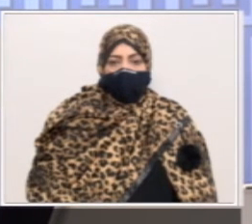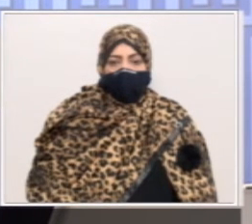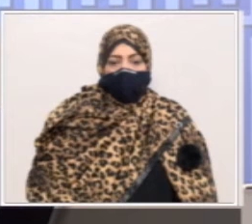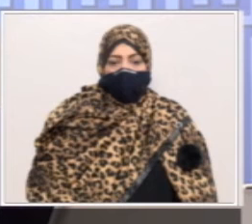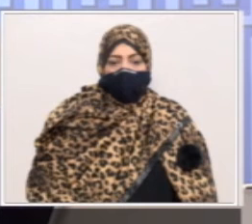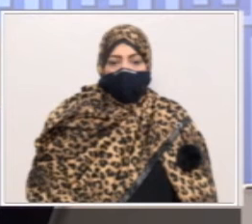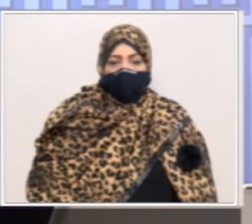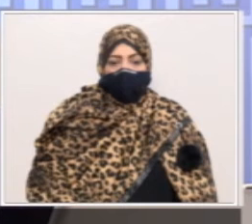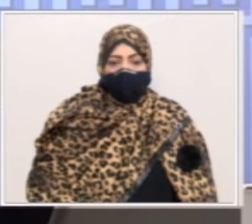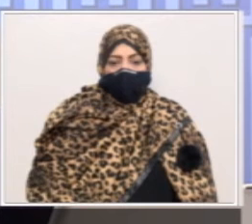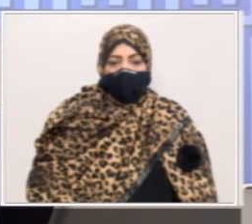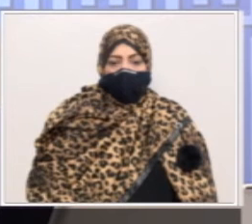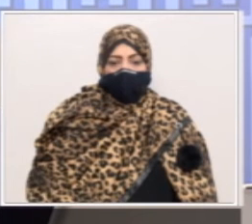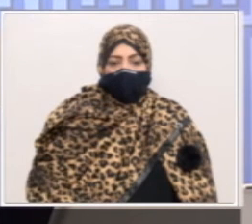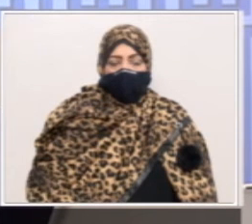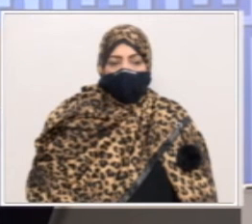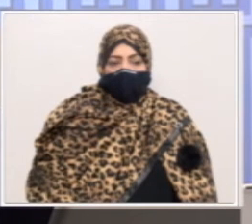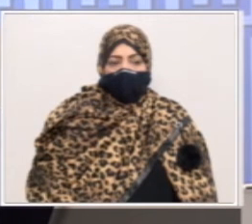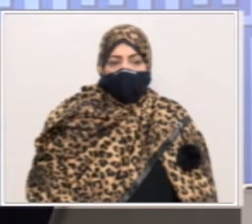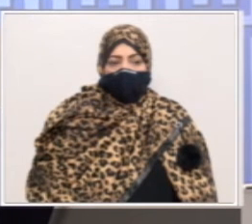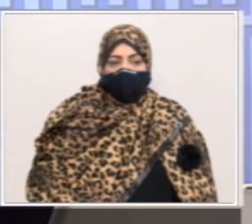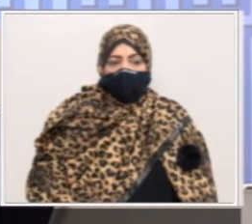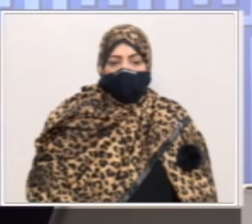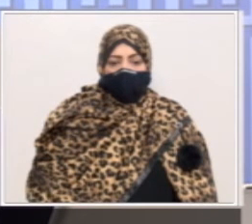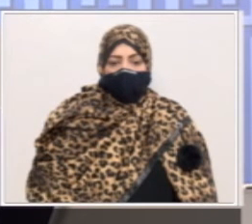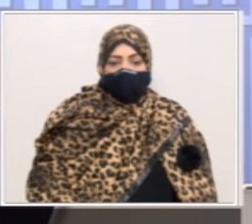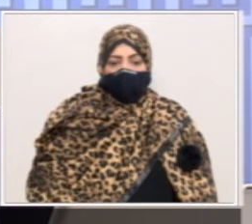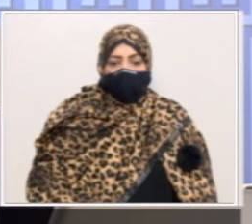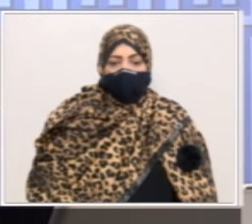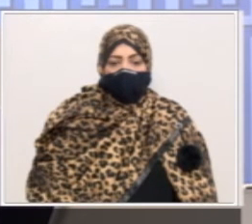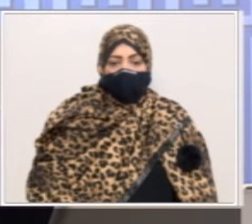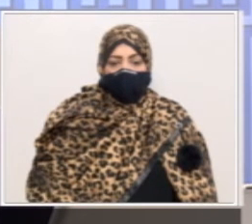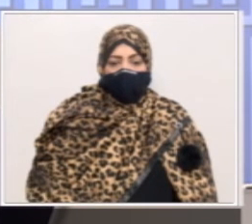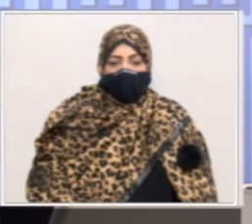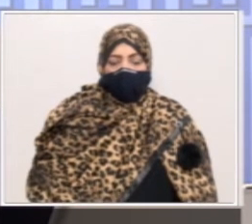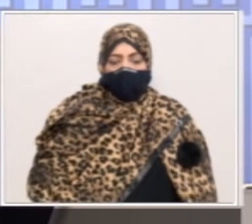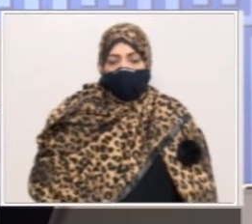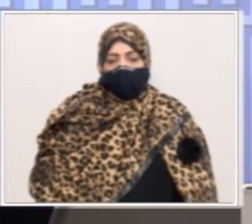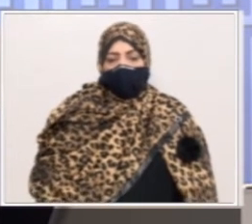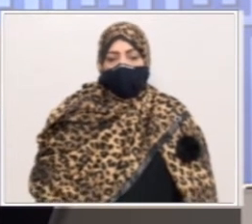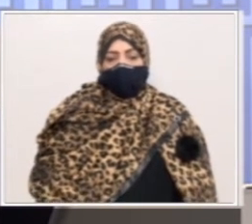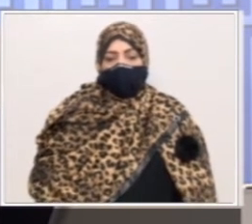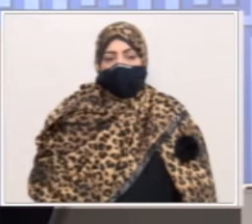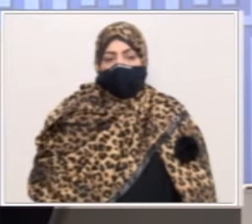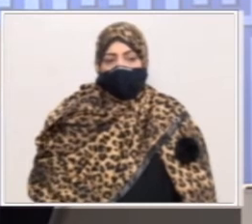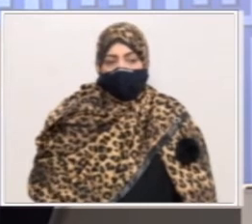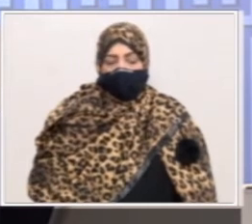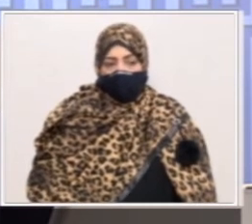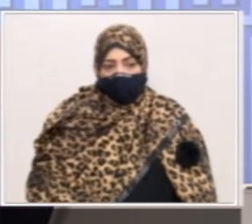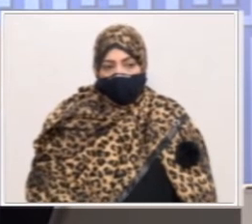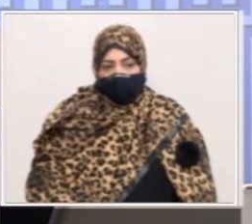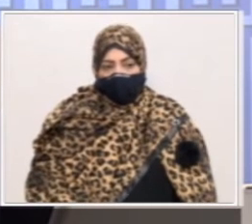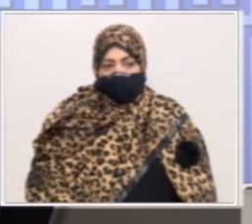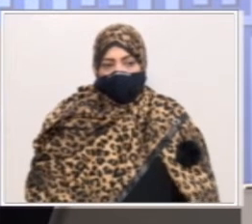يقضي، إن لم يخرج الطعام أو القلس أو الماء أو اللبن أو الحليب الذي شربه